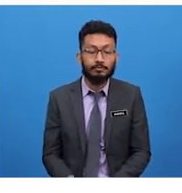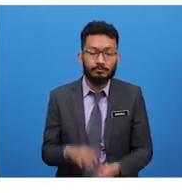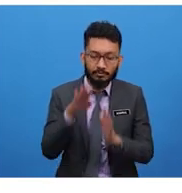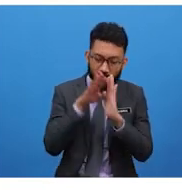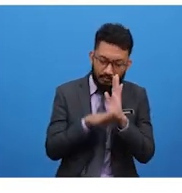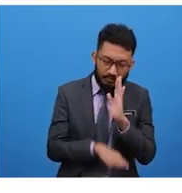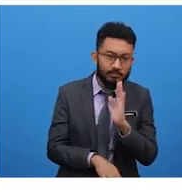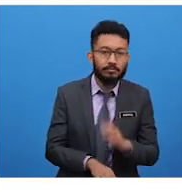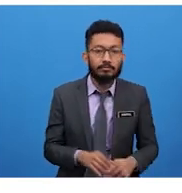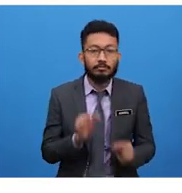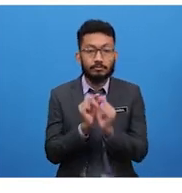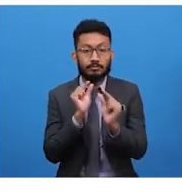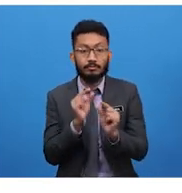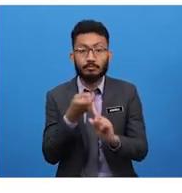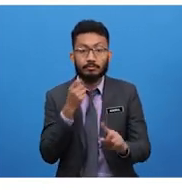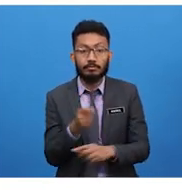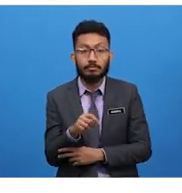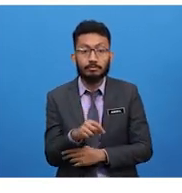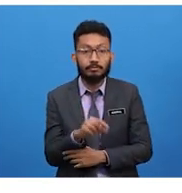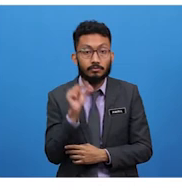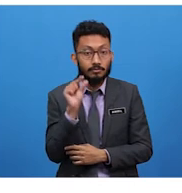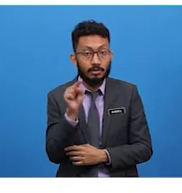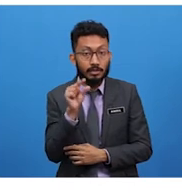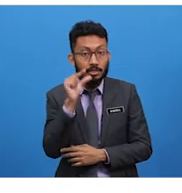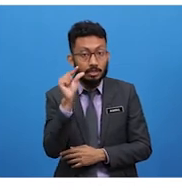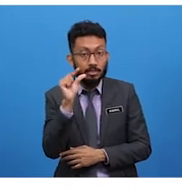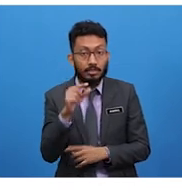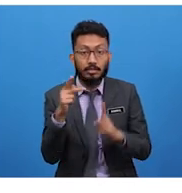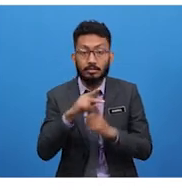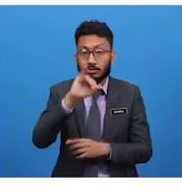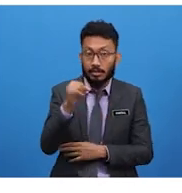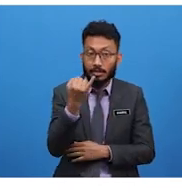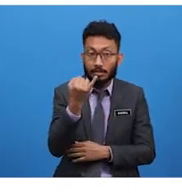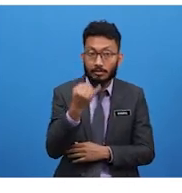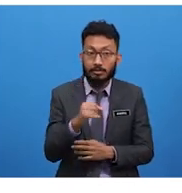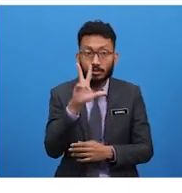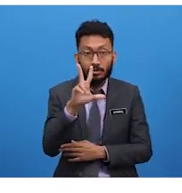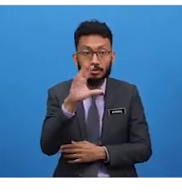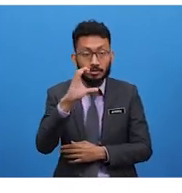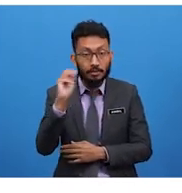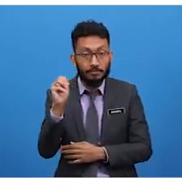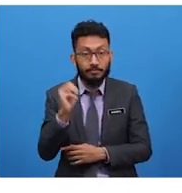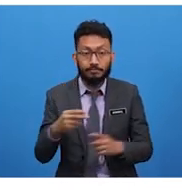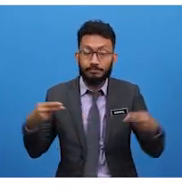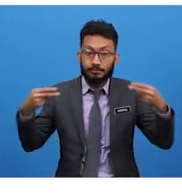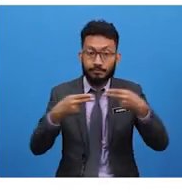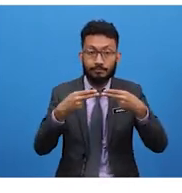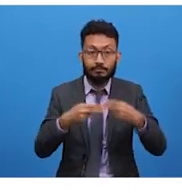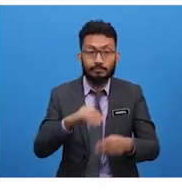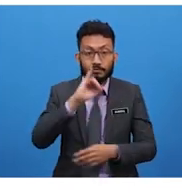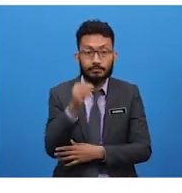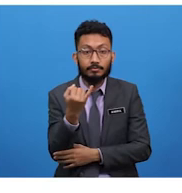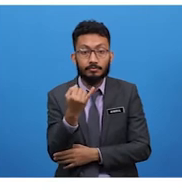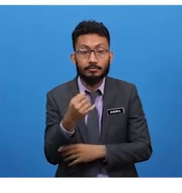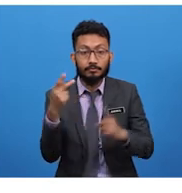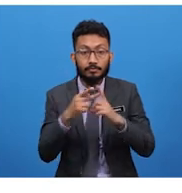Turunkan garisan dari titik G ke titik J sebanyak 3 cm dan sambungkan titik J ke titik